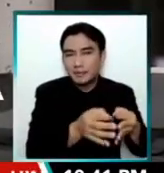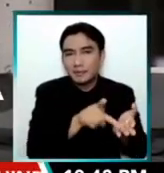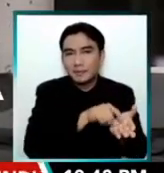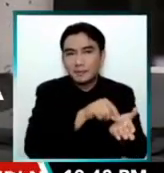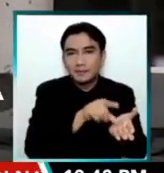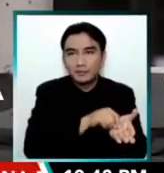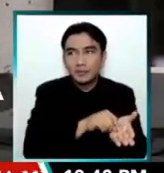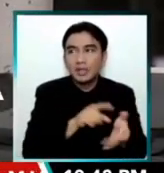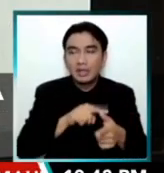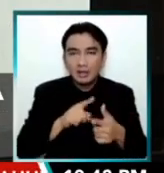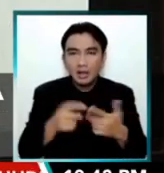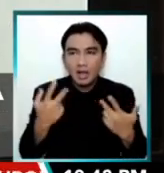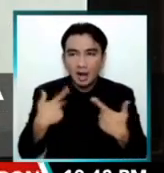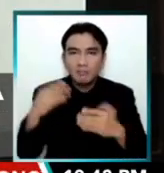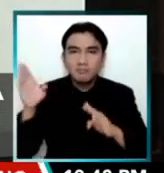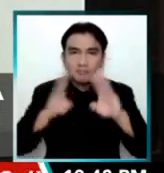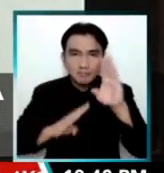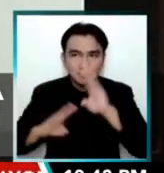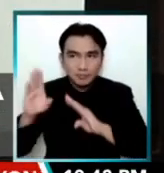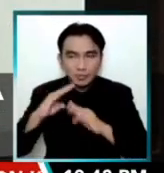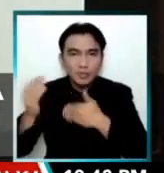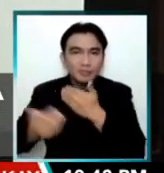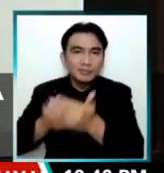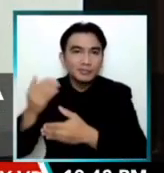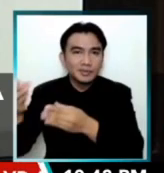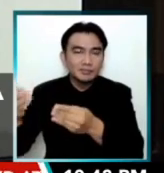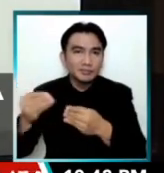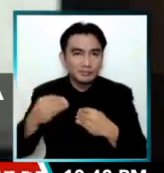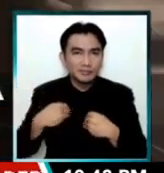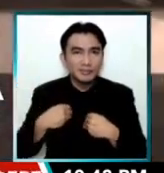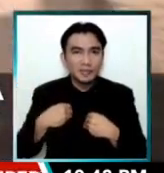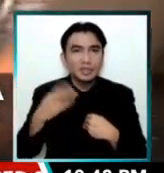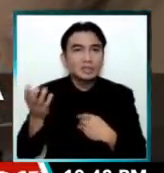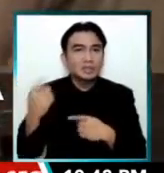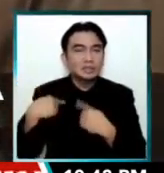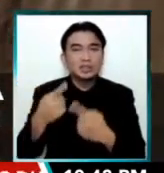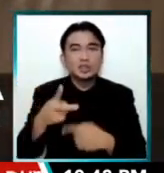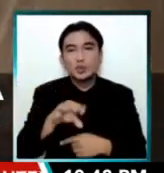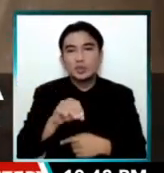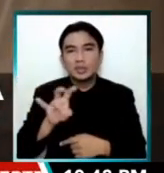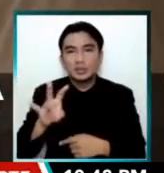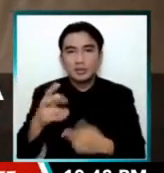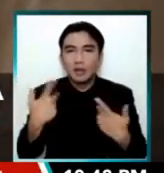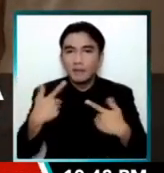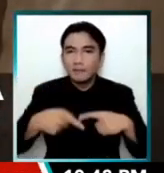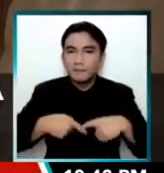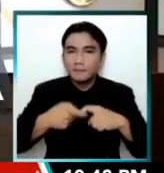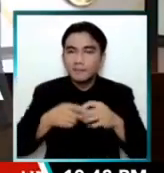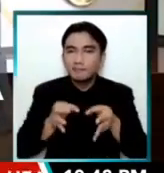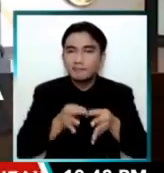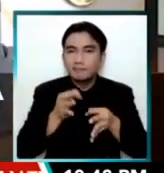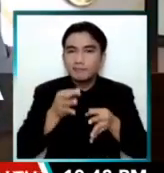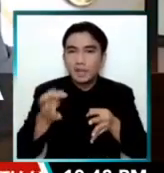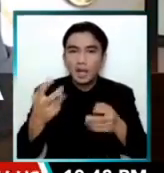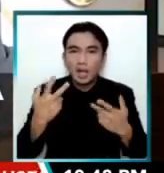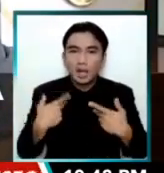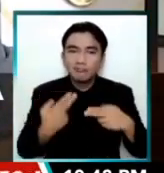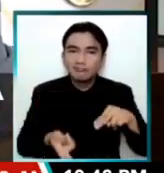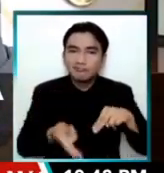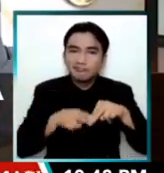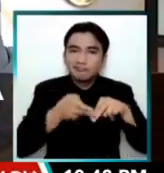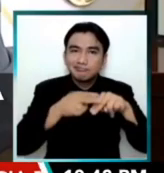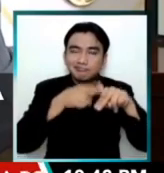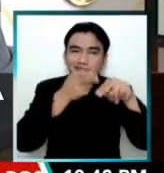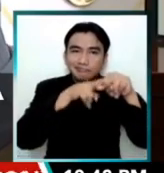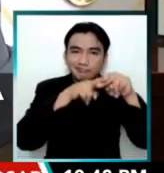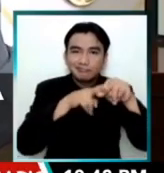na naresolba lamang nitong 2017. Naabala ang produksyon kaya nagkapatong-patong ang backlog. Sa old contract, no, meron